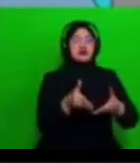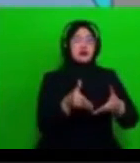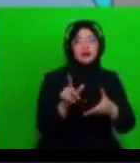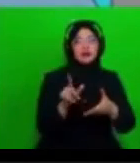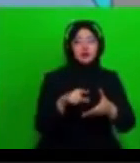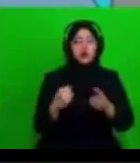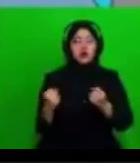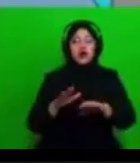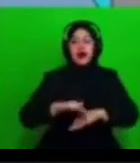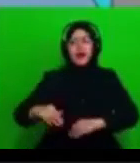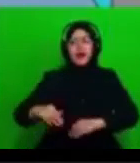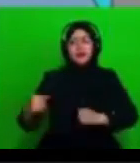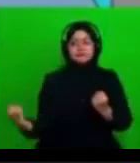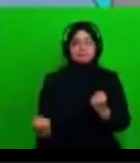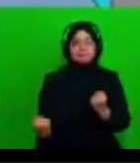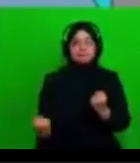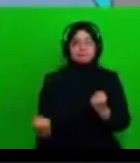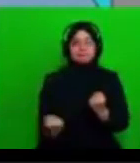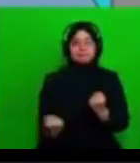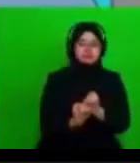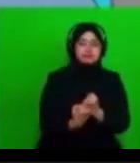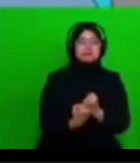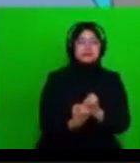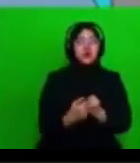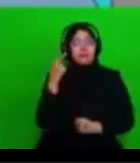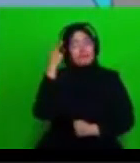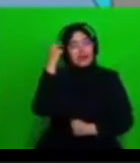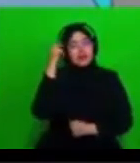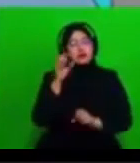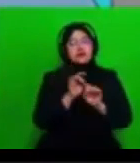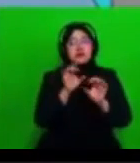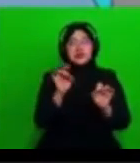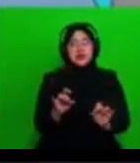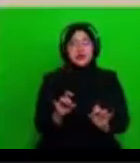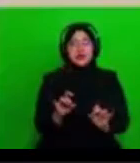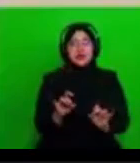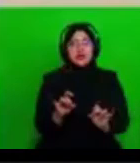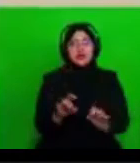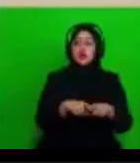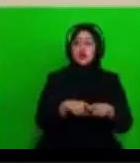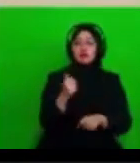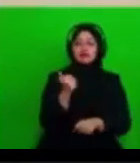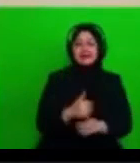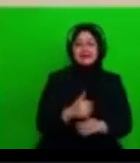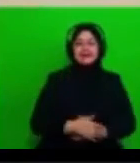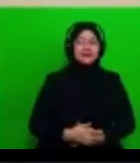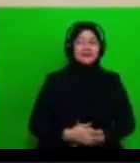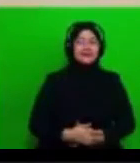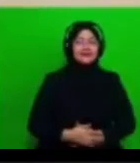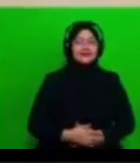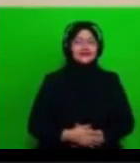yang mendorong anak untuk belajar berjejaring dan juga belajar dengan berbagai metode. Terima kasih.